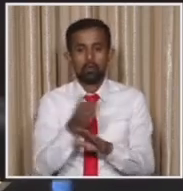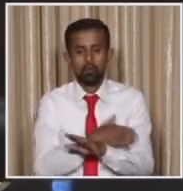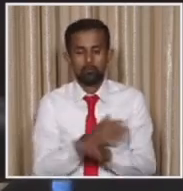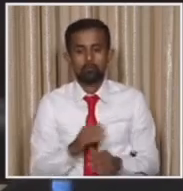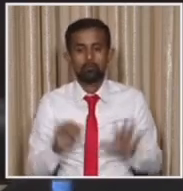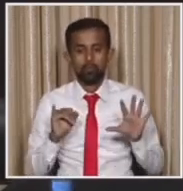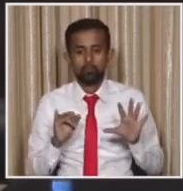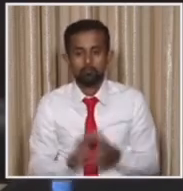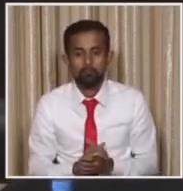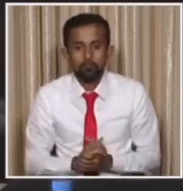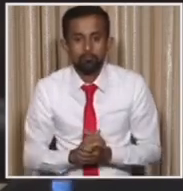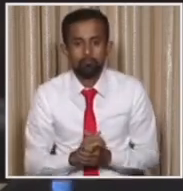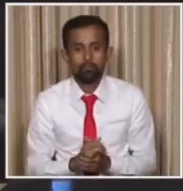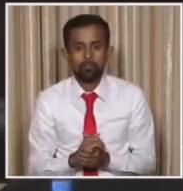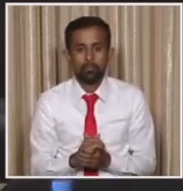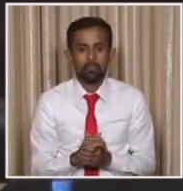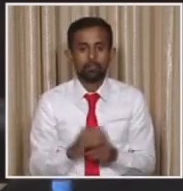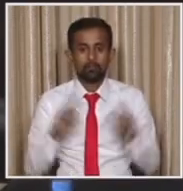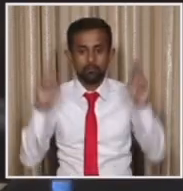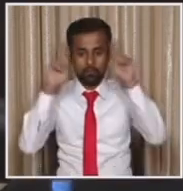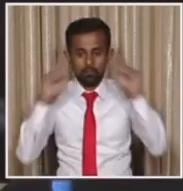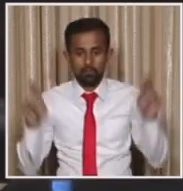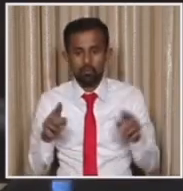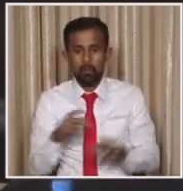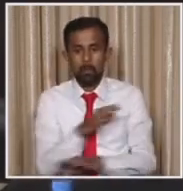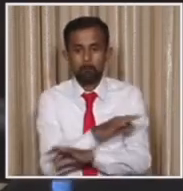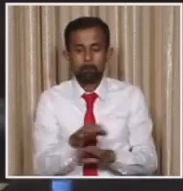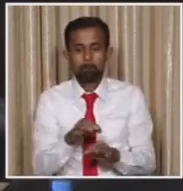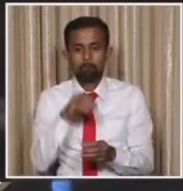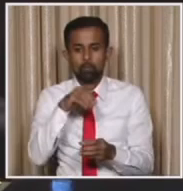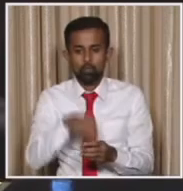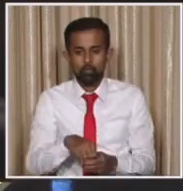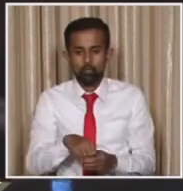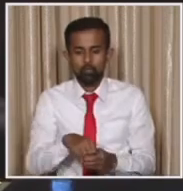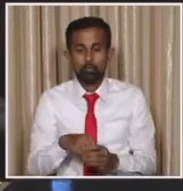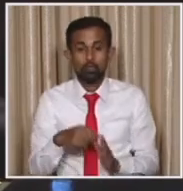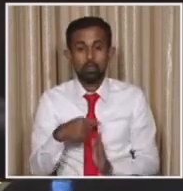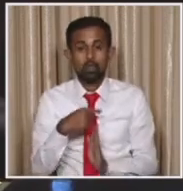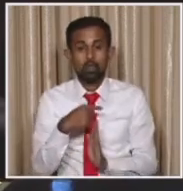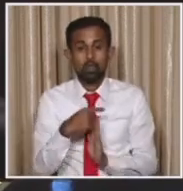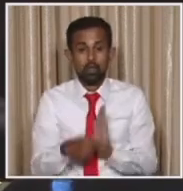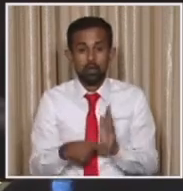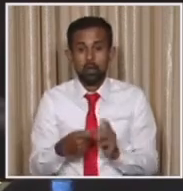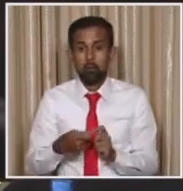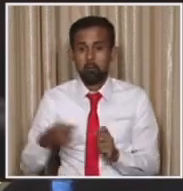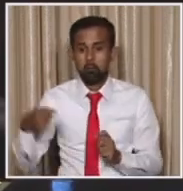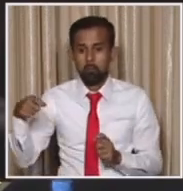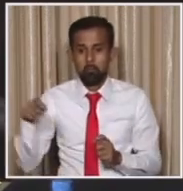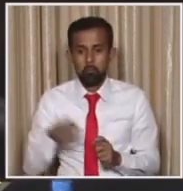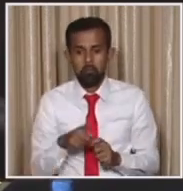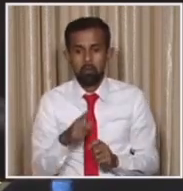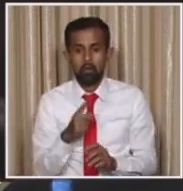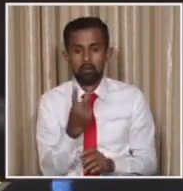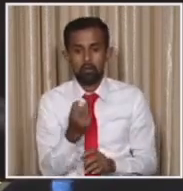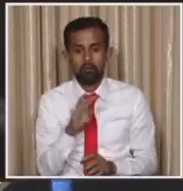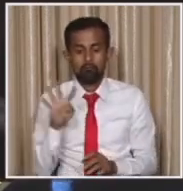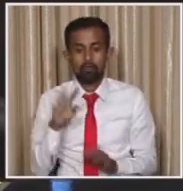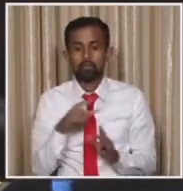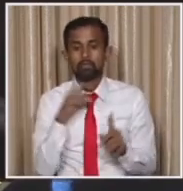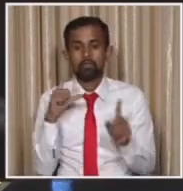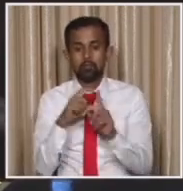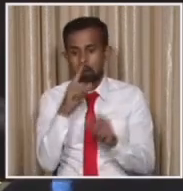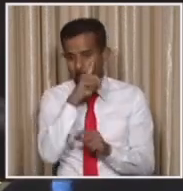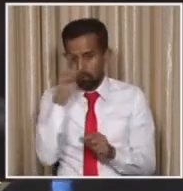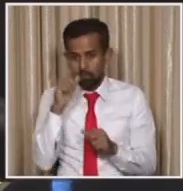6, ජාත්‍යන්තර යහ ක්‍රමවේද ඇතුළත් ජාතික ප්‍රසම්පාදන නීතිය 2024 දෙසැම්බර්